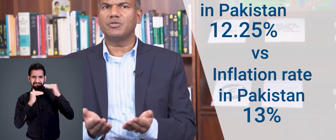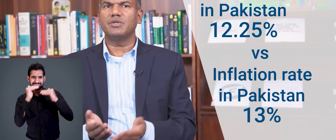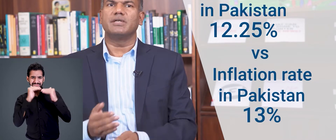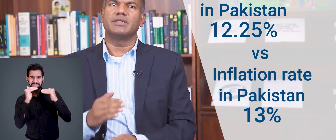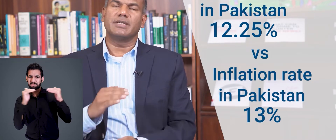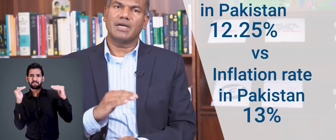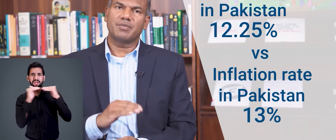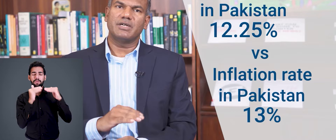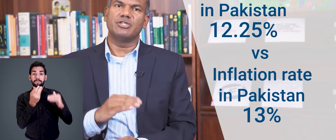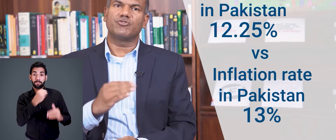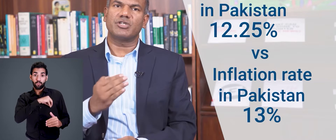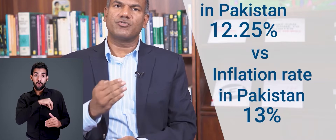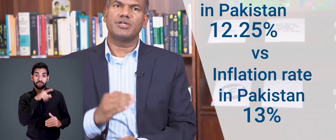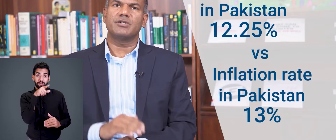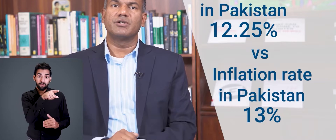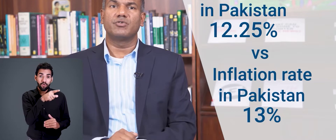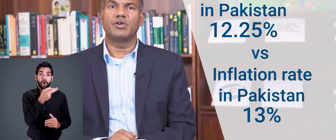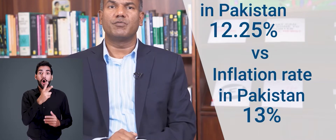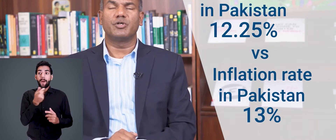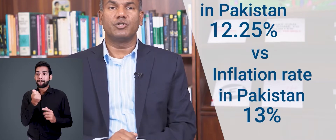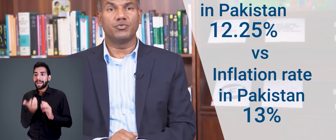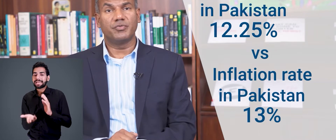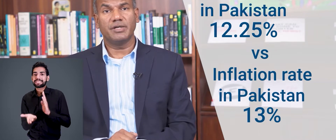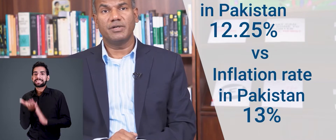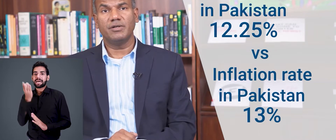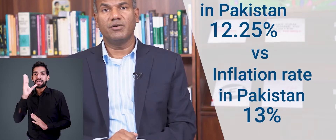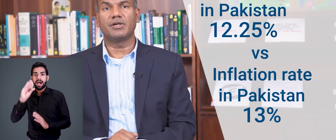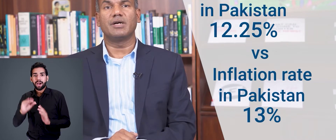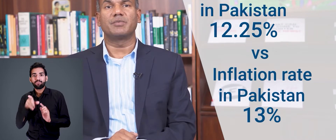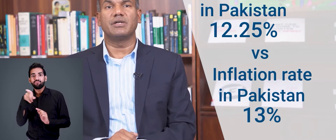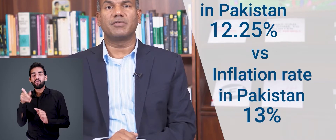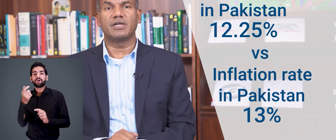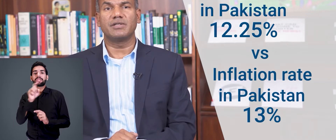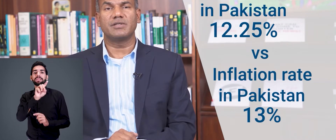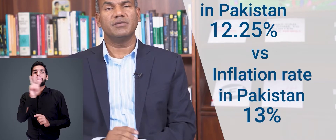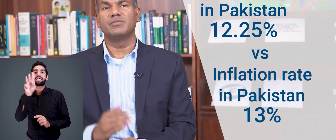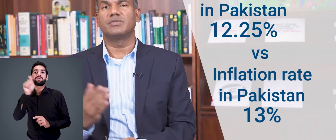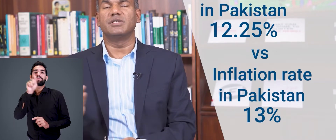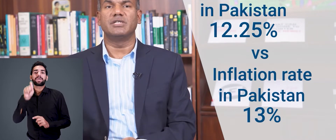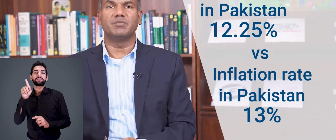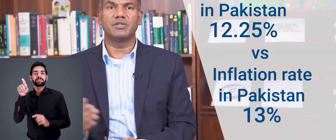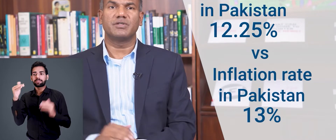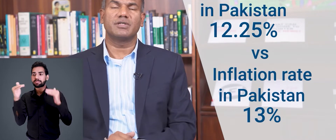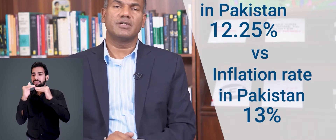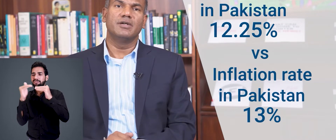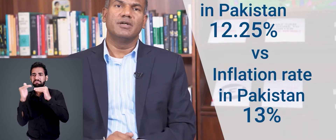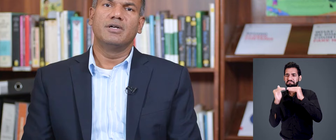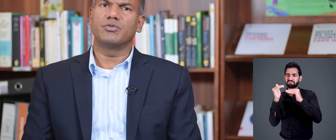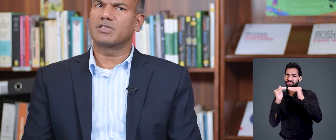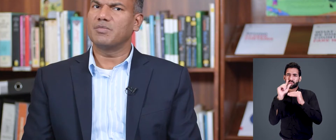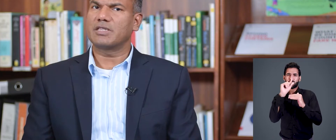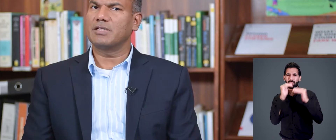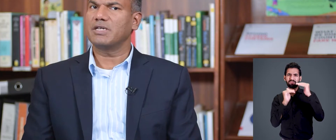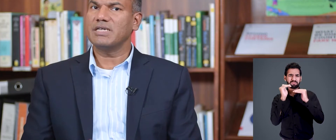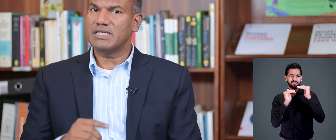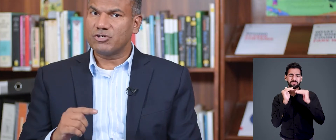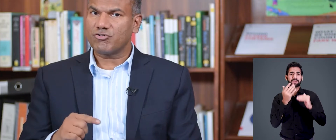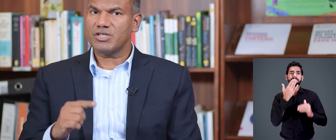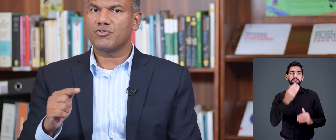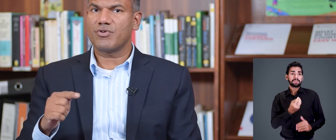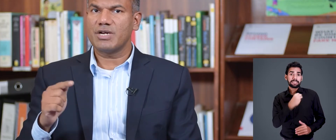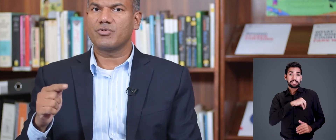تقریباً ایکول ہے، یعنی آپ کا انٹرسٹ ریٹ 12.25 ہے اور آپ کی افراط زر 13% ہے۔ تو اس کا مطلب